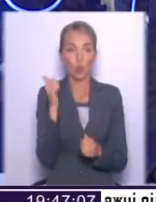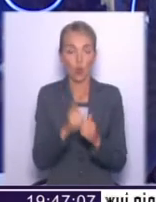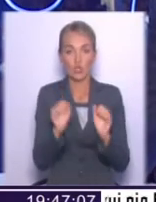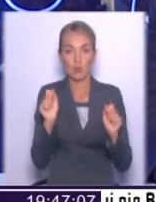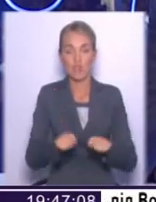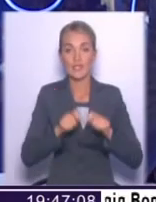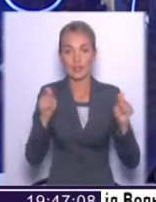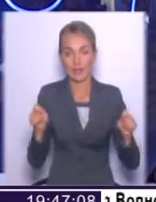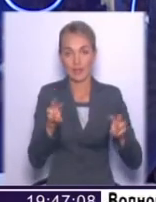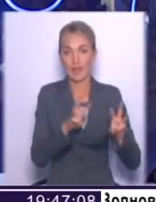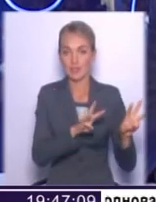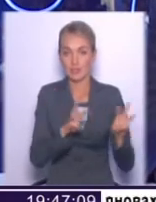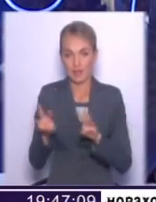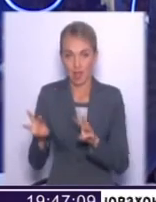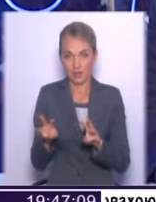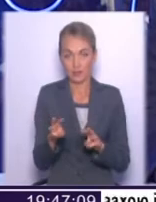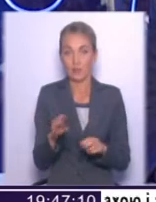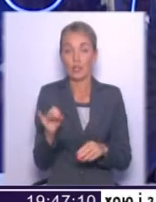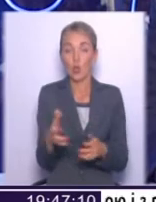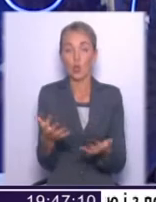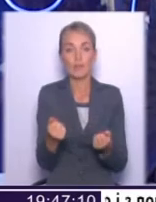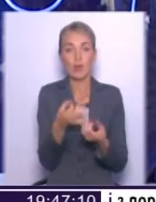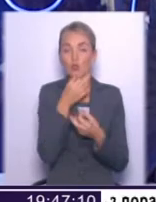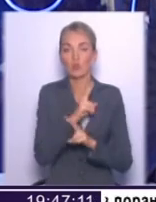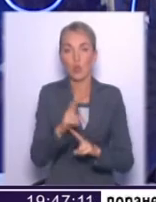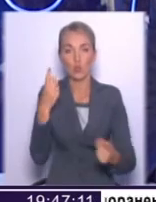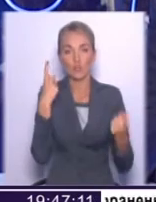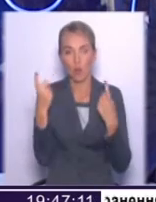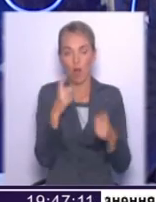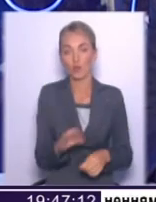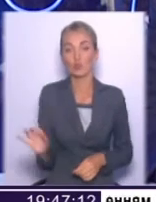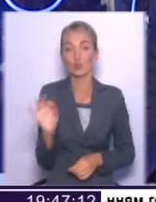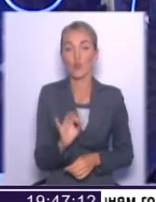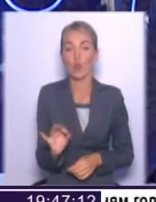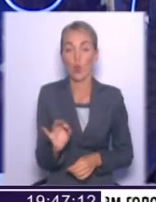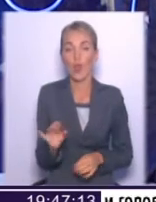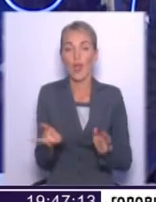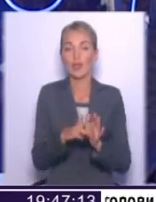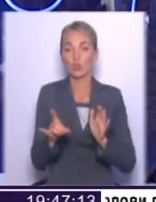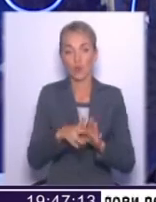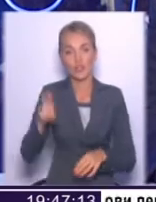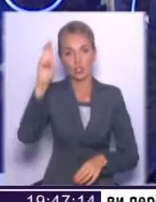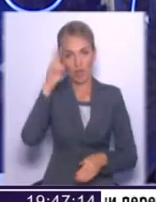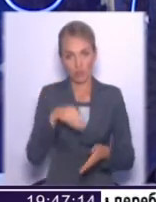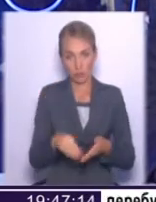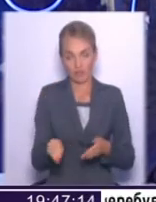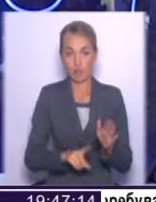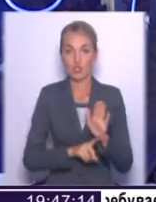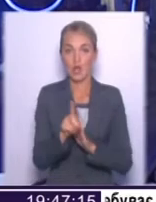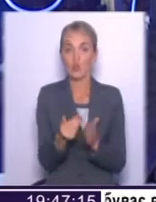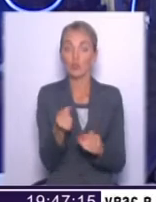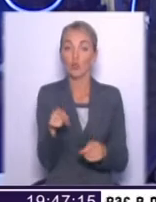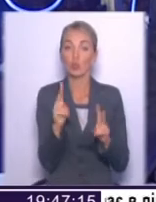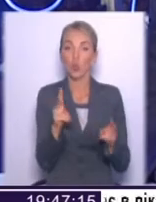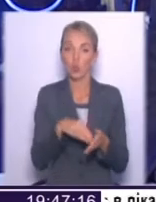сайт bi.prozoro.org і отримати будь-яку інформацію про електронні державні закупівлі. Починаючи від того,